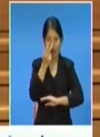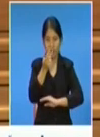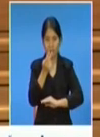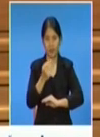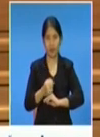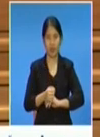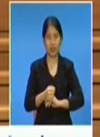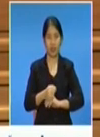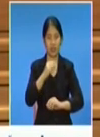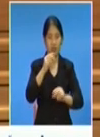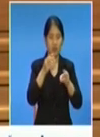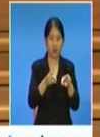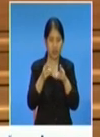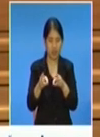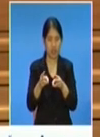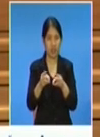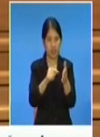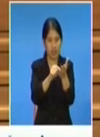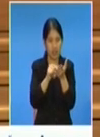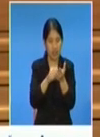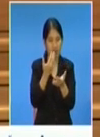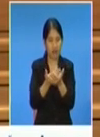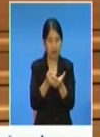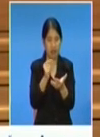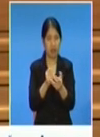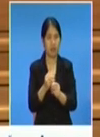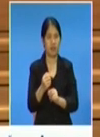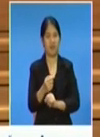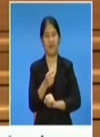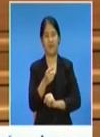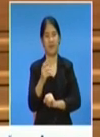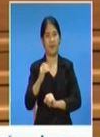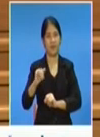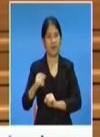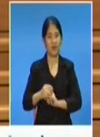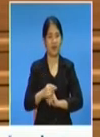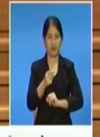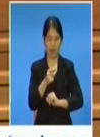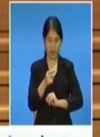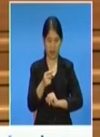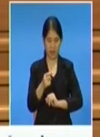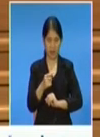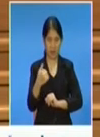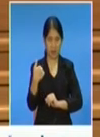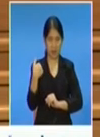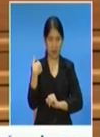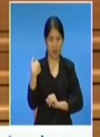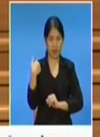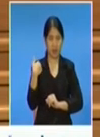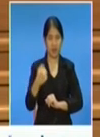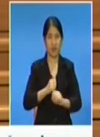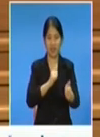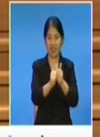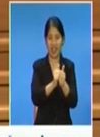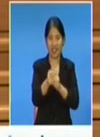ครงการดังกล่าวมีการกระทำหรือพฤติกรรมที่เข้าข่ายสมยอม ในการเสนอราคาไม่มีการแข่งขันราค